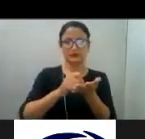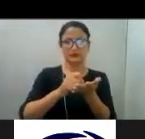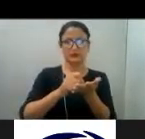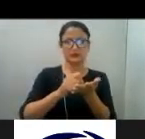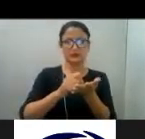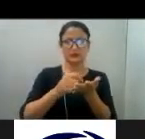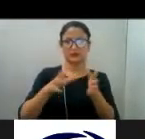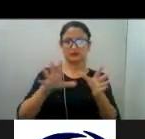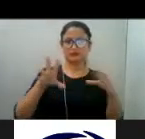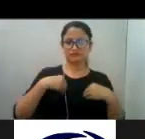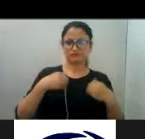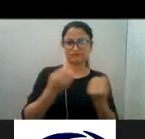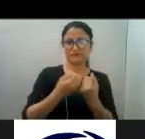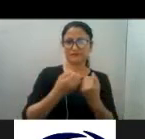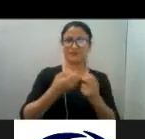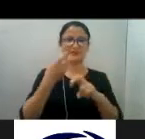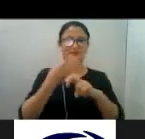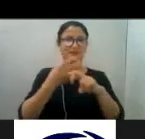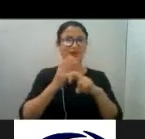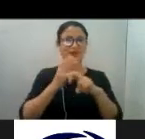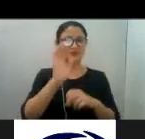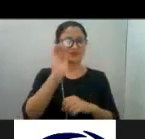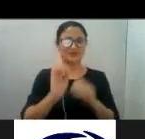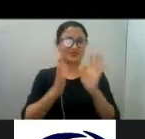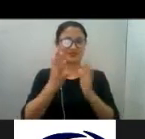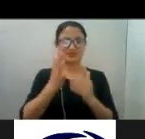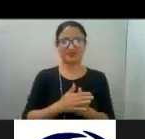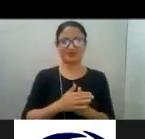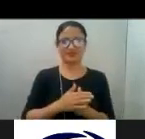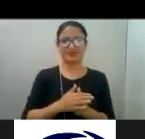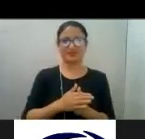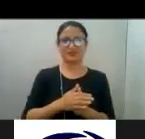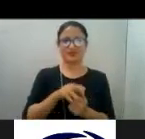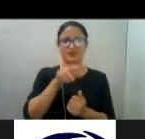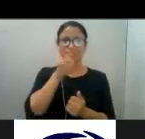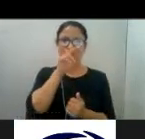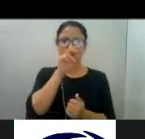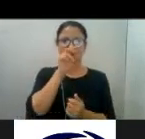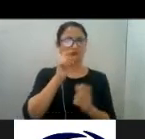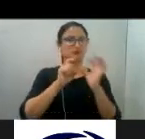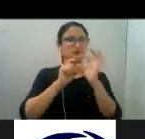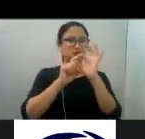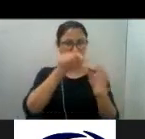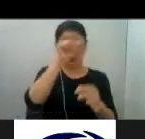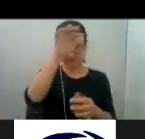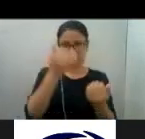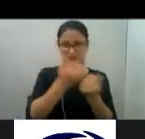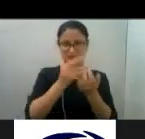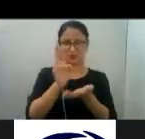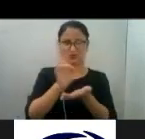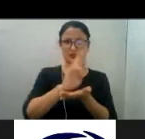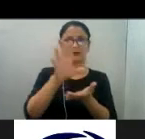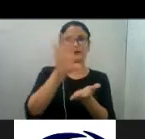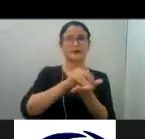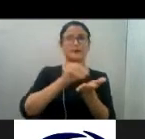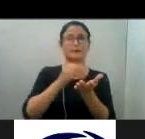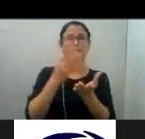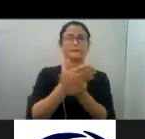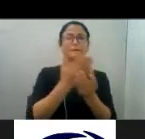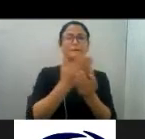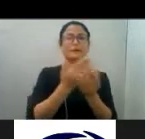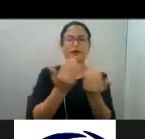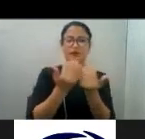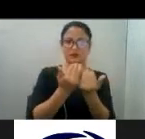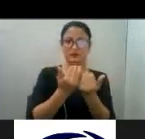मन्जुरी लिन त त्यति सकिएन। त्यस कारण भर्बल रूपले मैले जानकारी दिएर हामी यो रेकर्डिङ पनि गर्छौँ